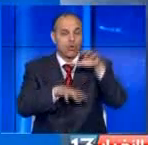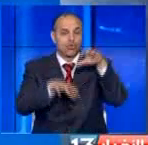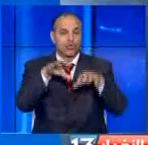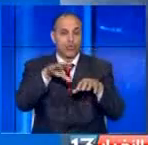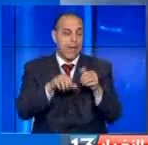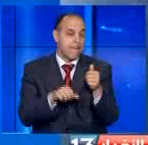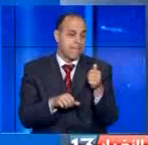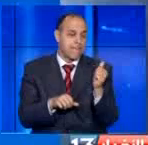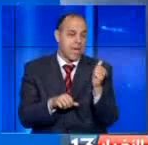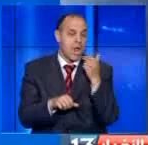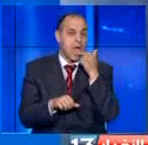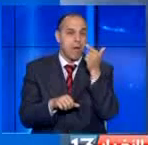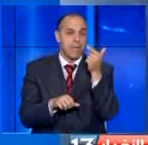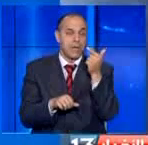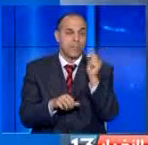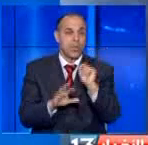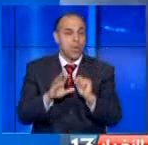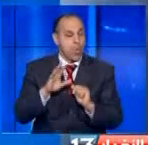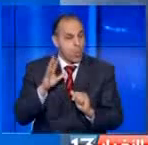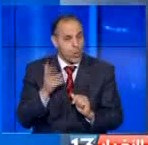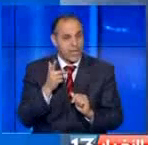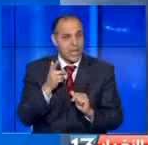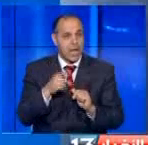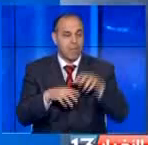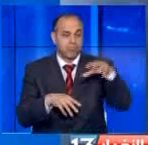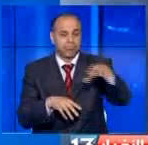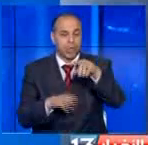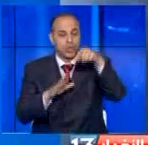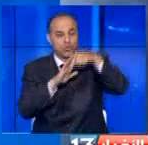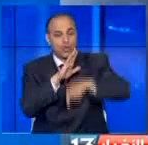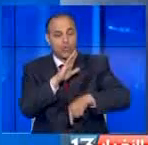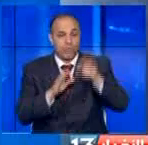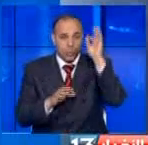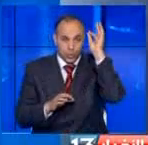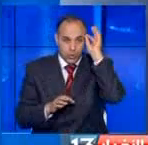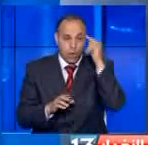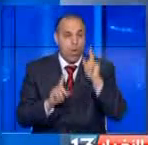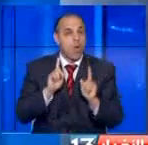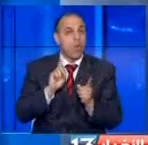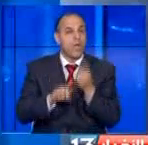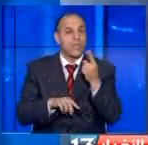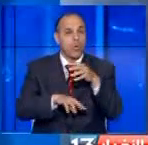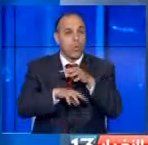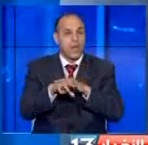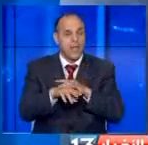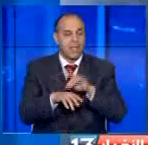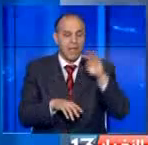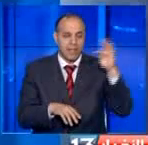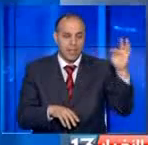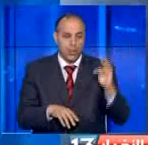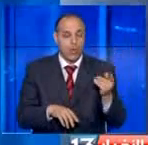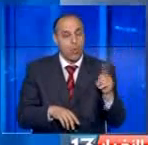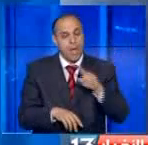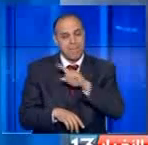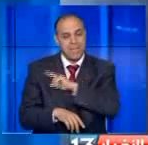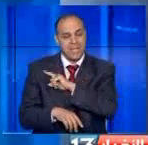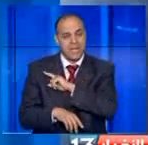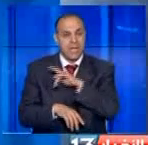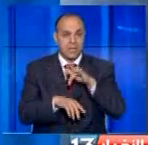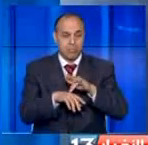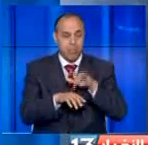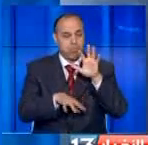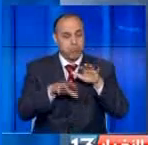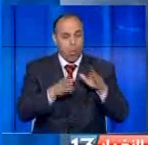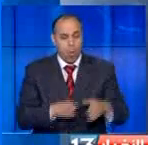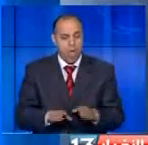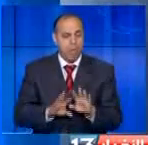الأمطار الغزيرة التي تهاطلت الليلة الماضية على مناطق الجنوب التونسي وخاصة ولايتي تطاوين ومدنين، تسببت في